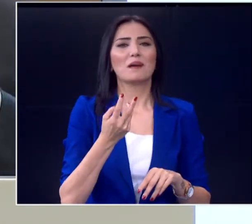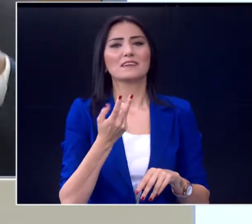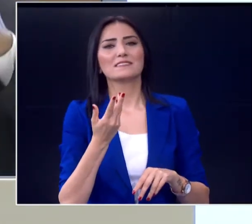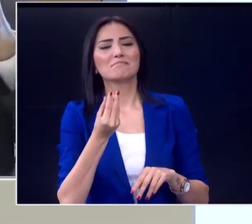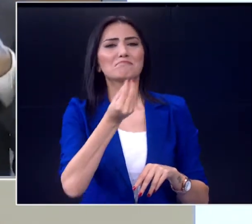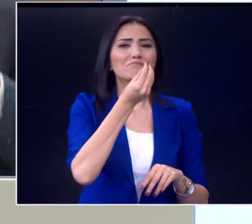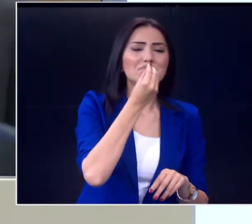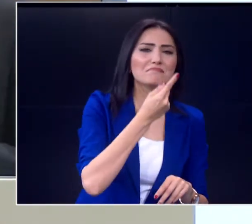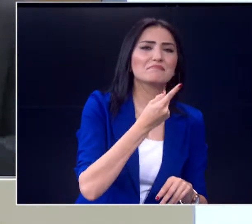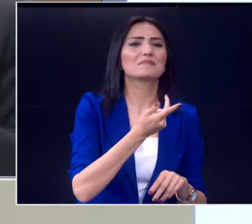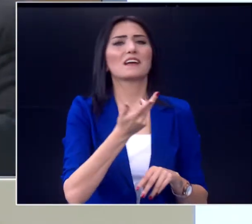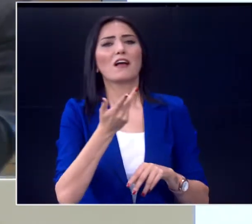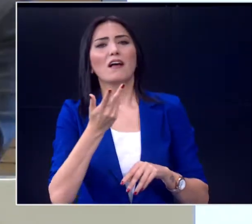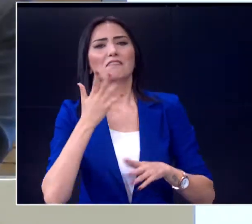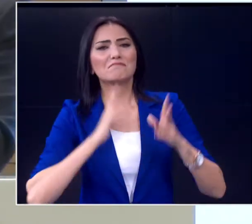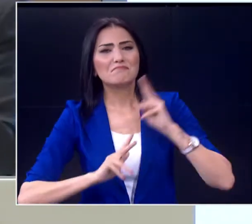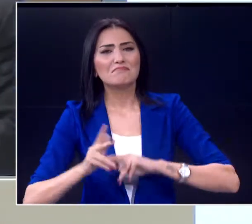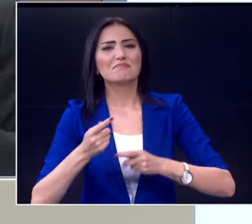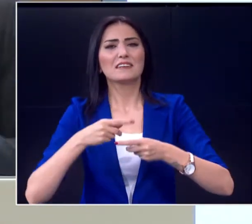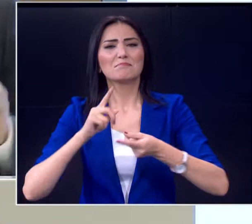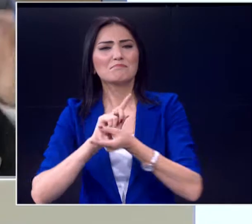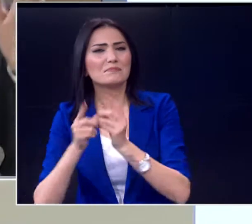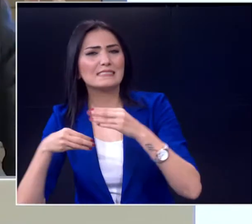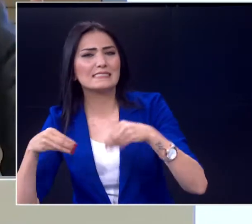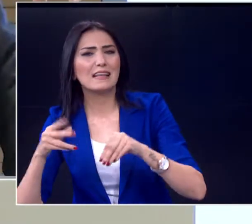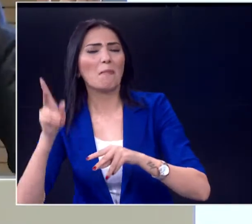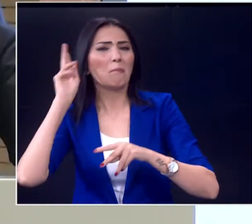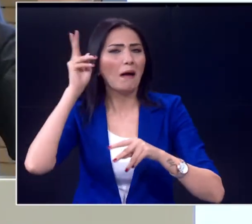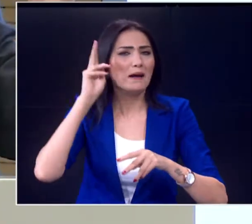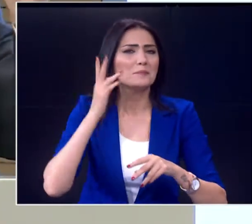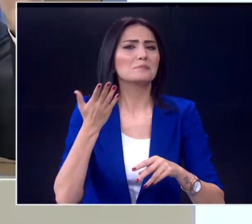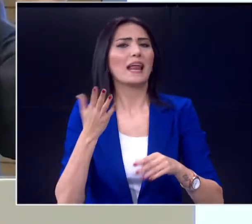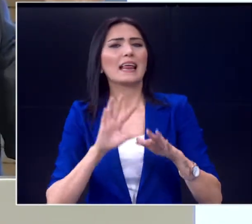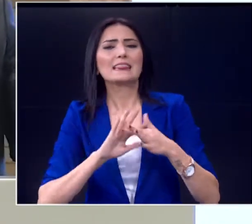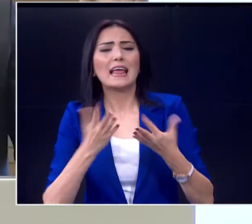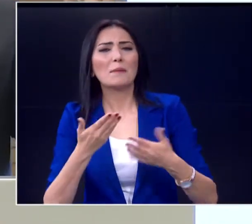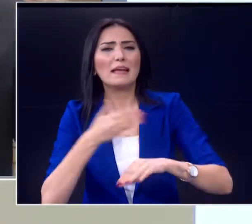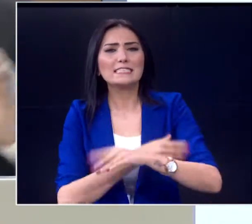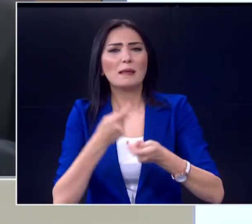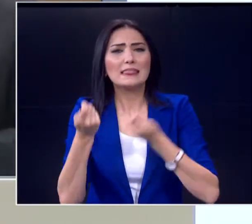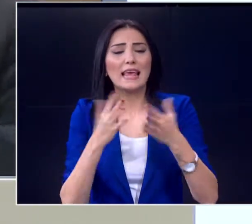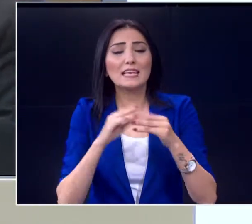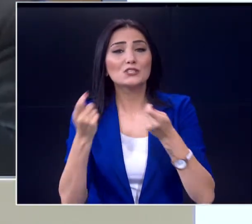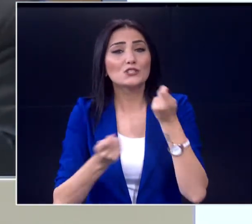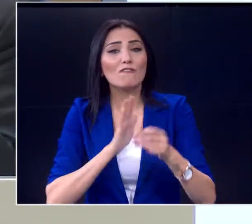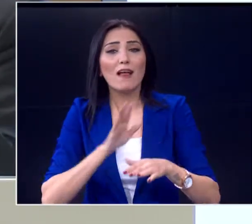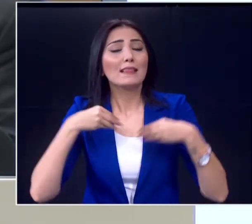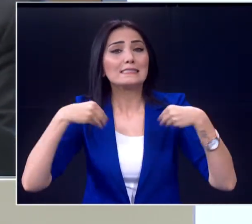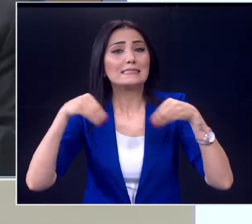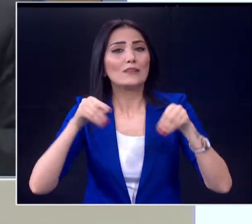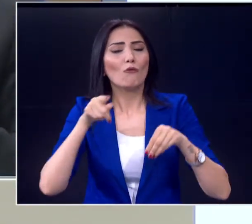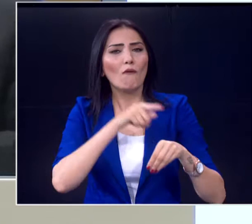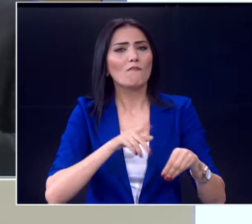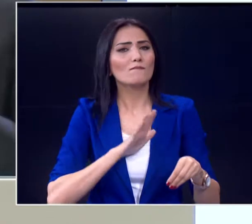şarküteri yahut tuhafiye yahut hırdavatçı yahut berber, ne hizmetler veriyorsun, ne ürünler